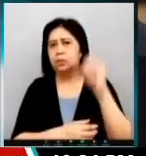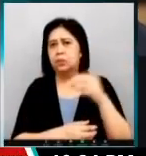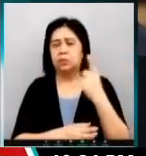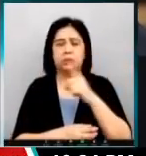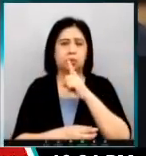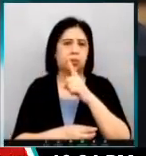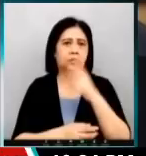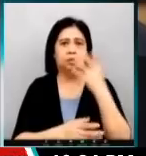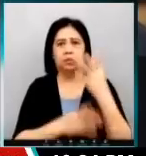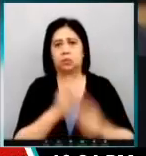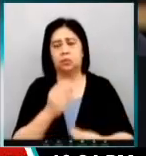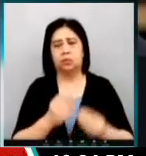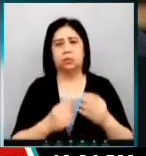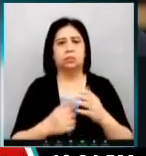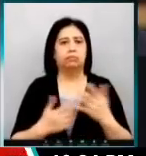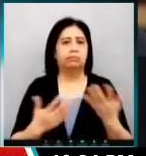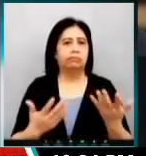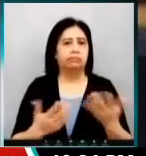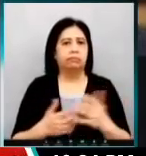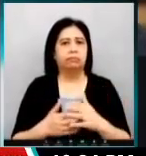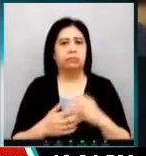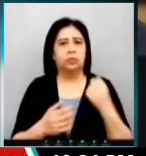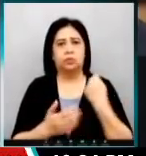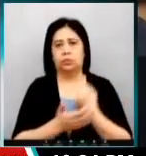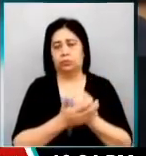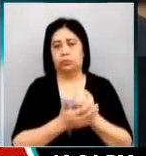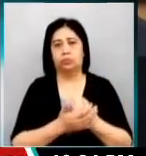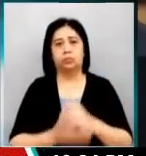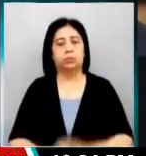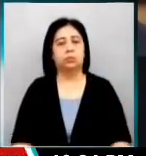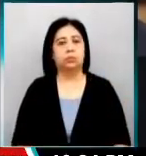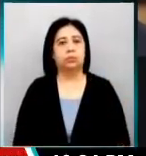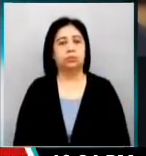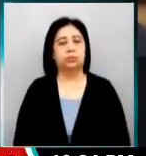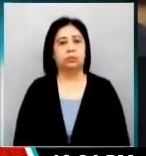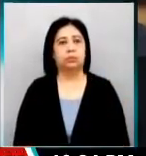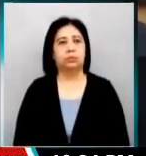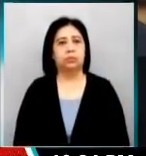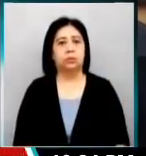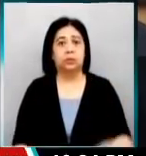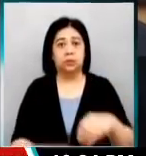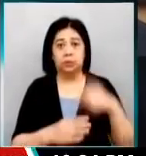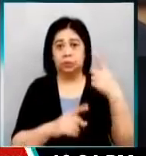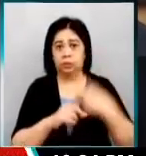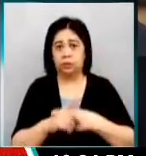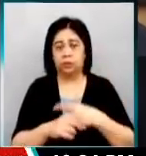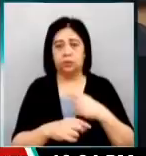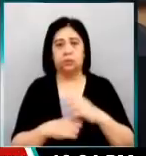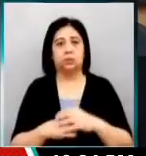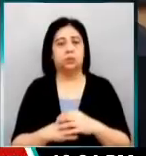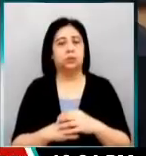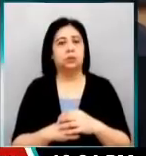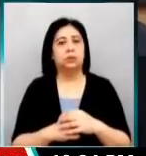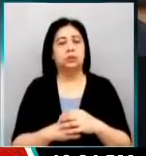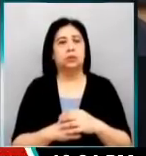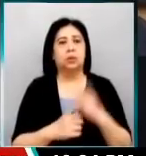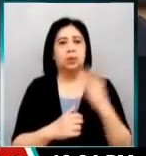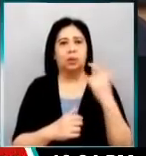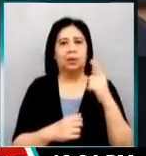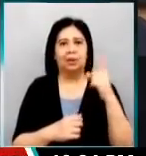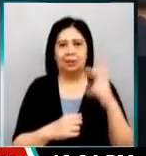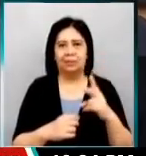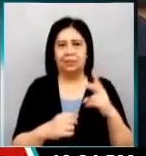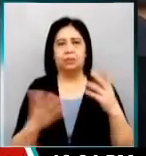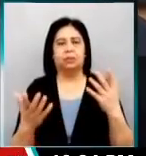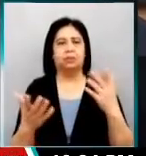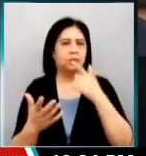mawawala po yung sinasahod po namin. Sa isang buwan po. Dahil po dyan sa,